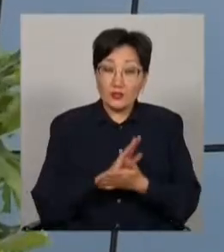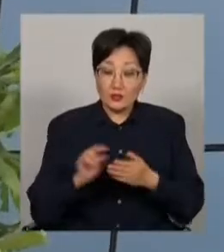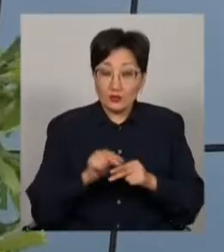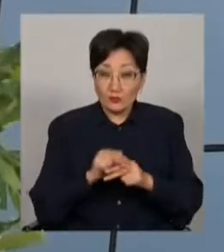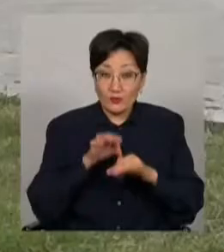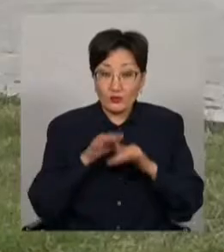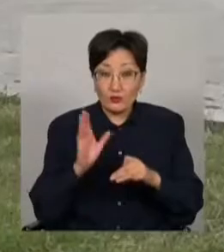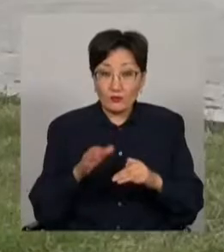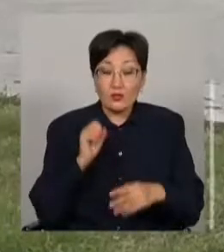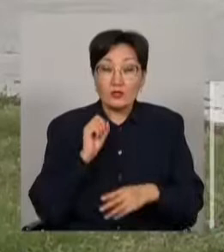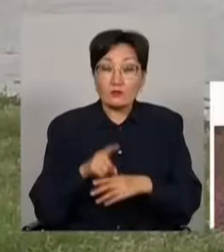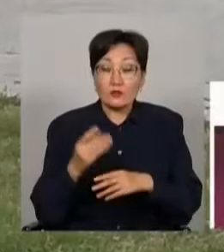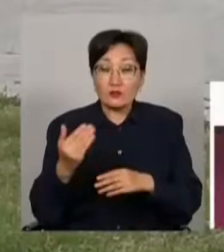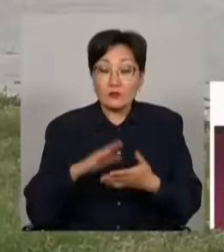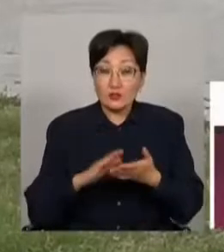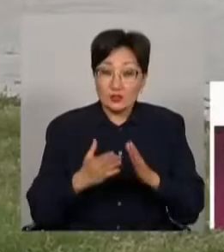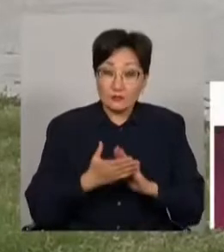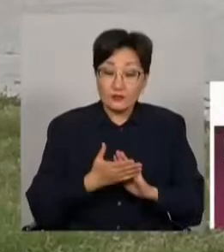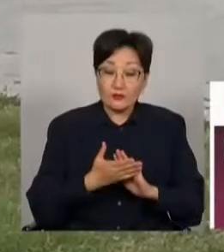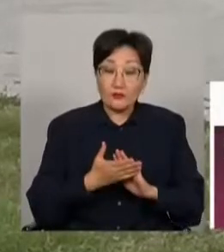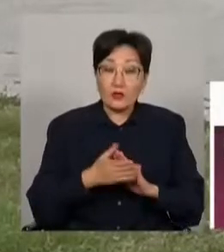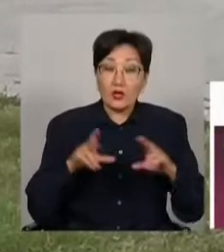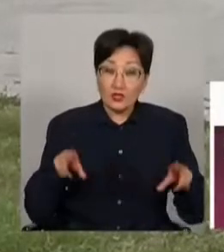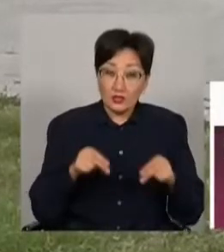береді. Заказчиктердің келісімшартымен гарантиялық